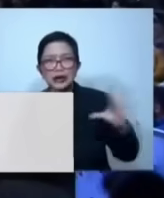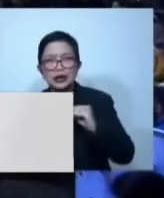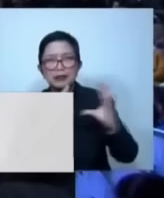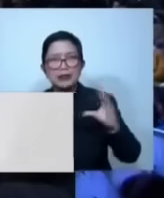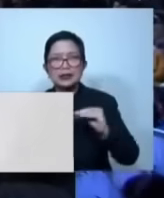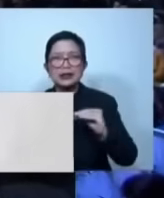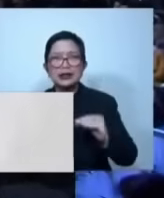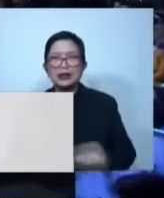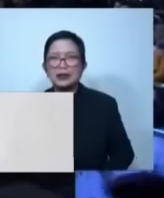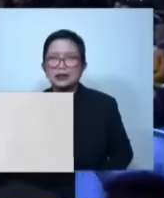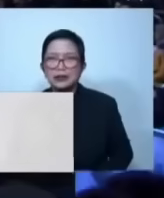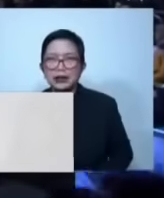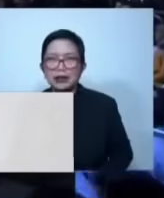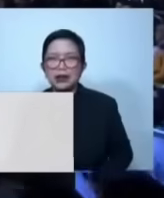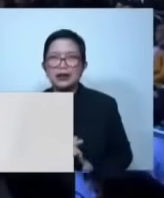Pemilu tahun